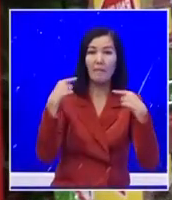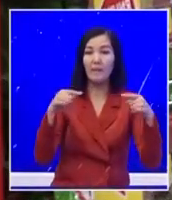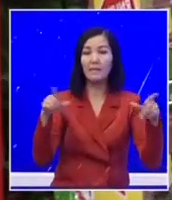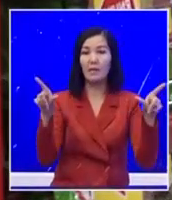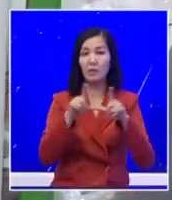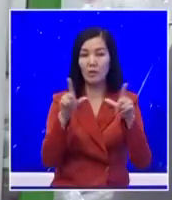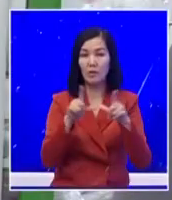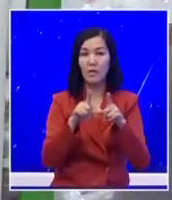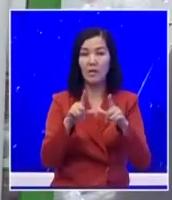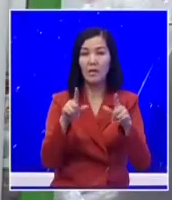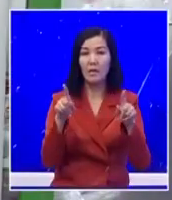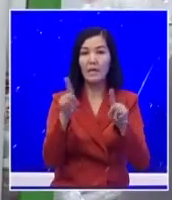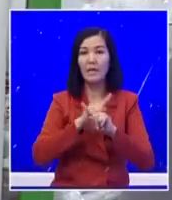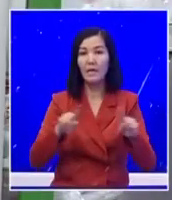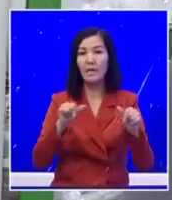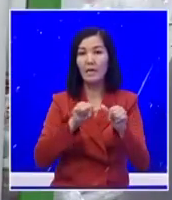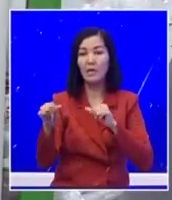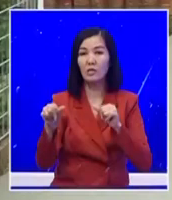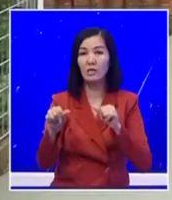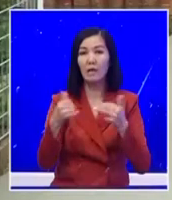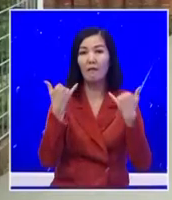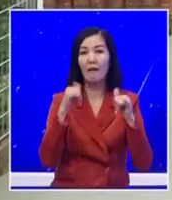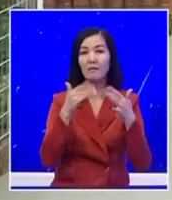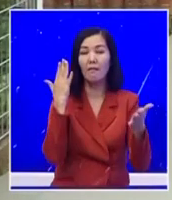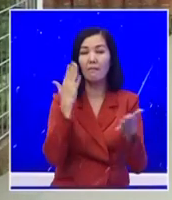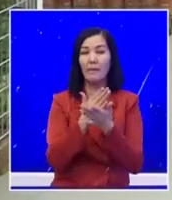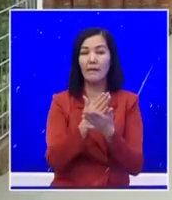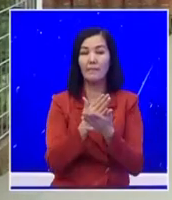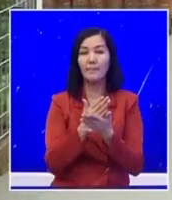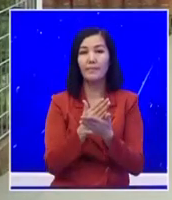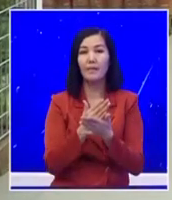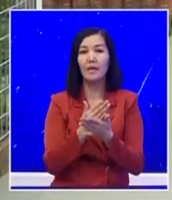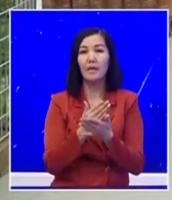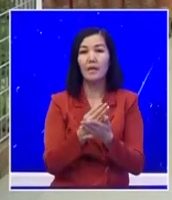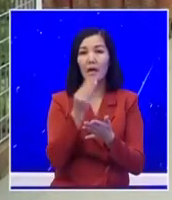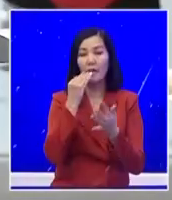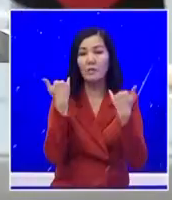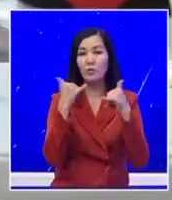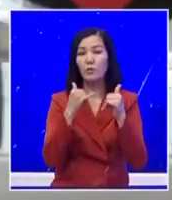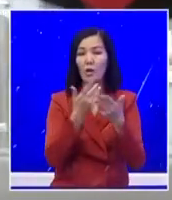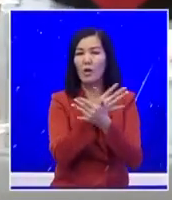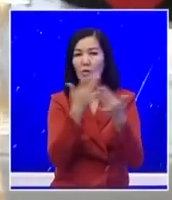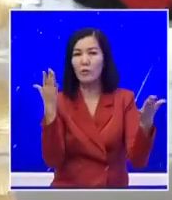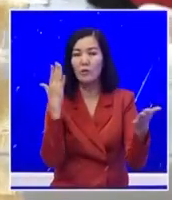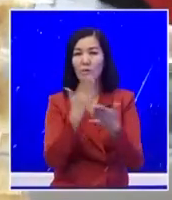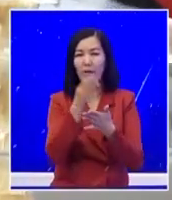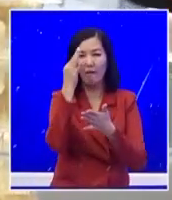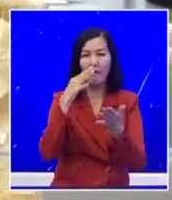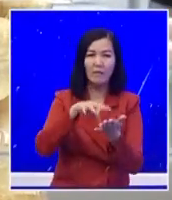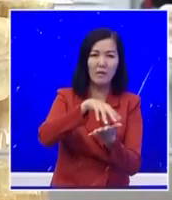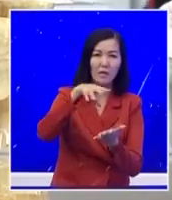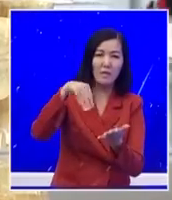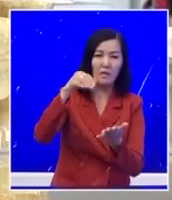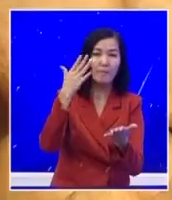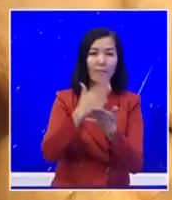супермаркеттерден артықшылығымыз асүй фабрикасы бар. Супермаркеттің асүй фабрикасы талдықорғандықтарды таңғалдырып үлгерді.